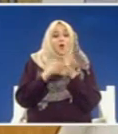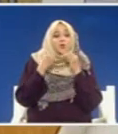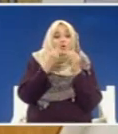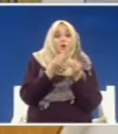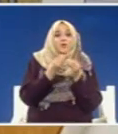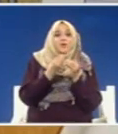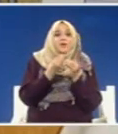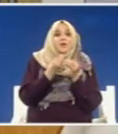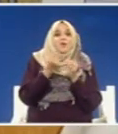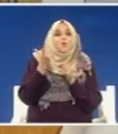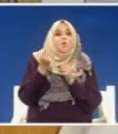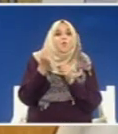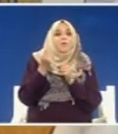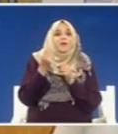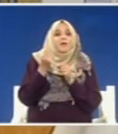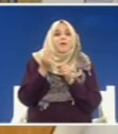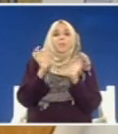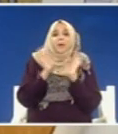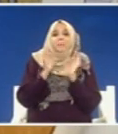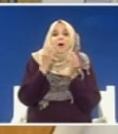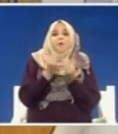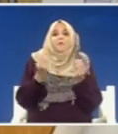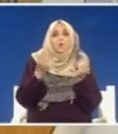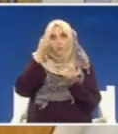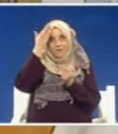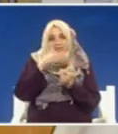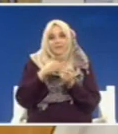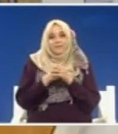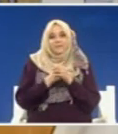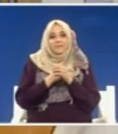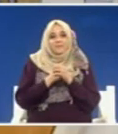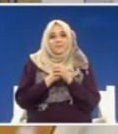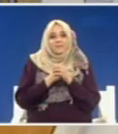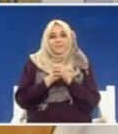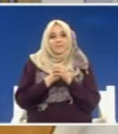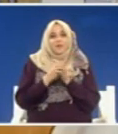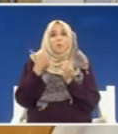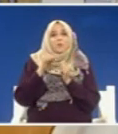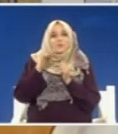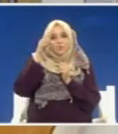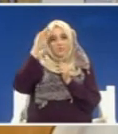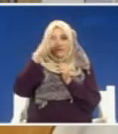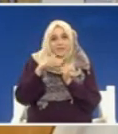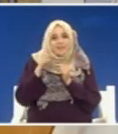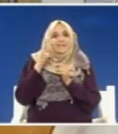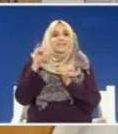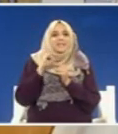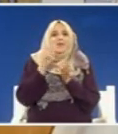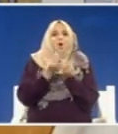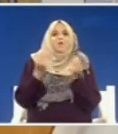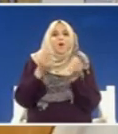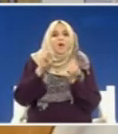عاقمين لأن الله يعلم ما لا نعلم سبحانه، ولعله في علمه أن هذين الزوجين لو أكرما